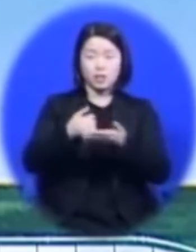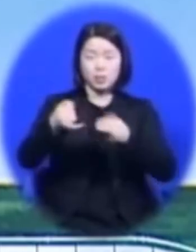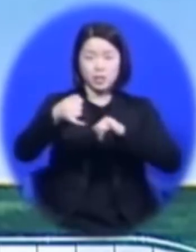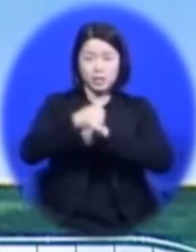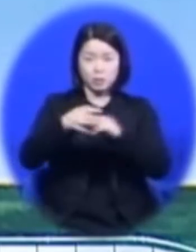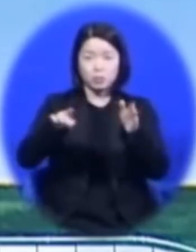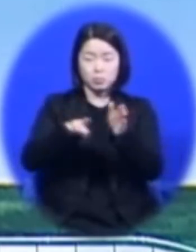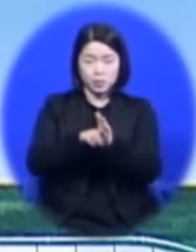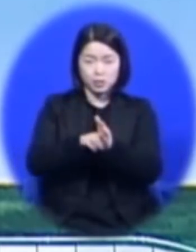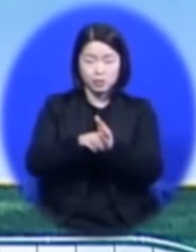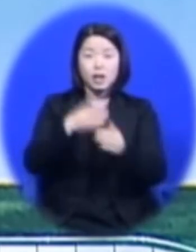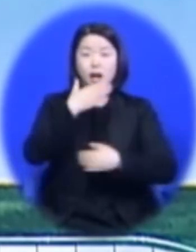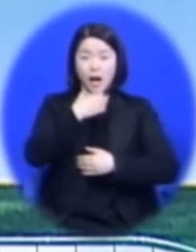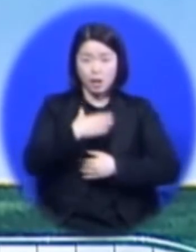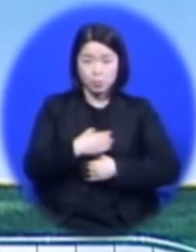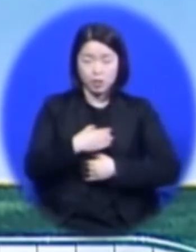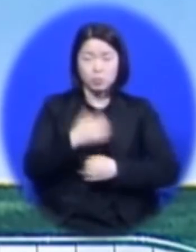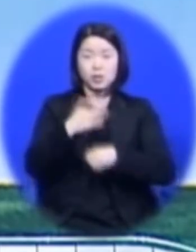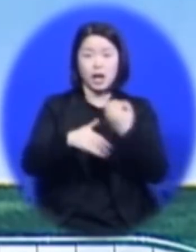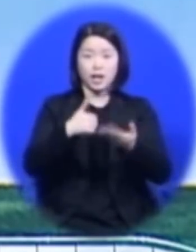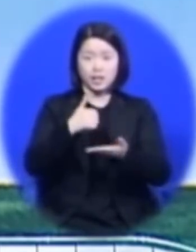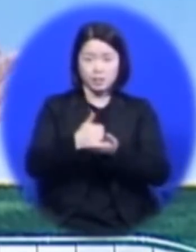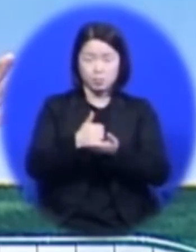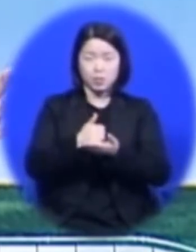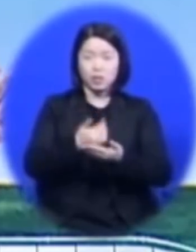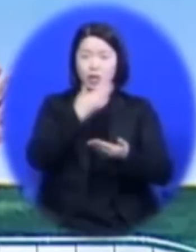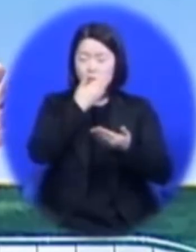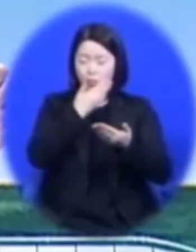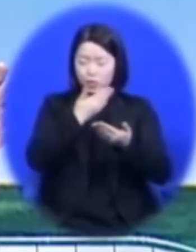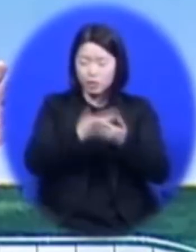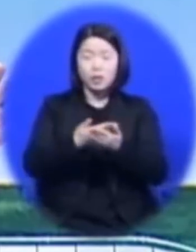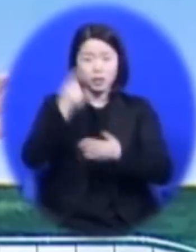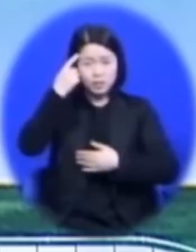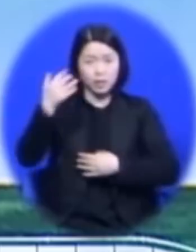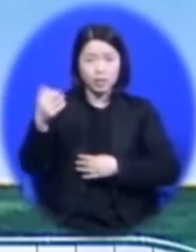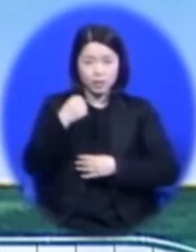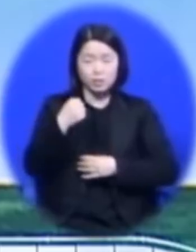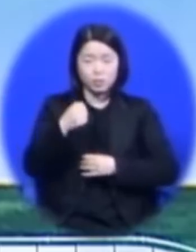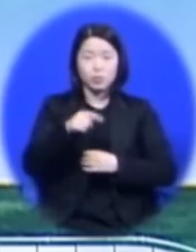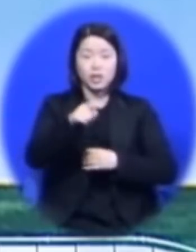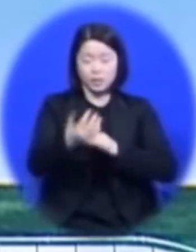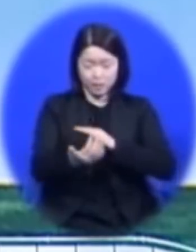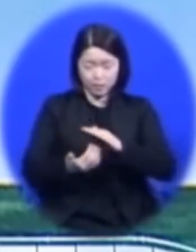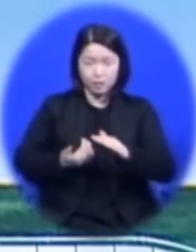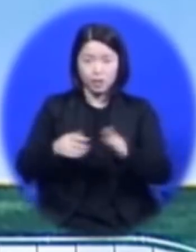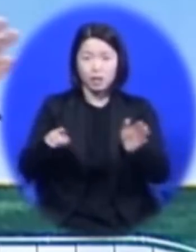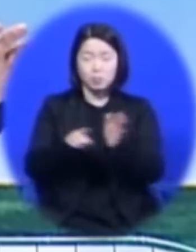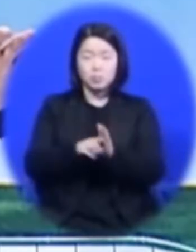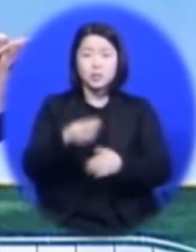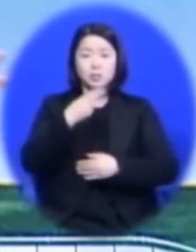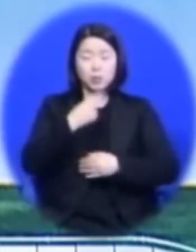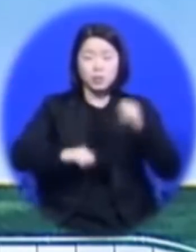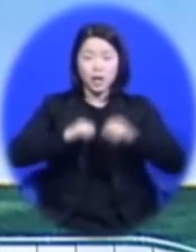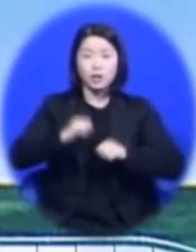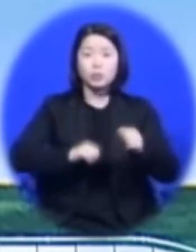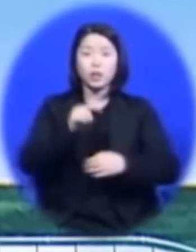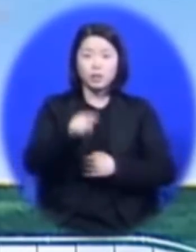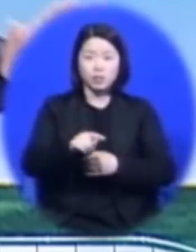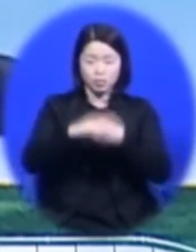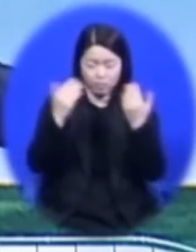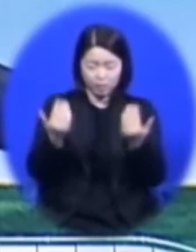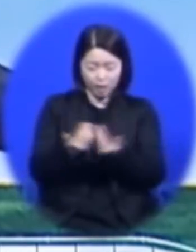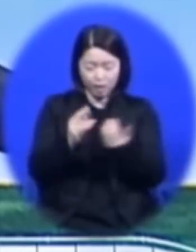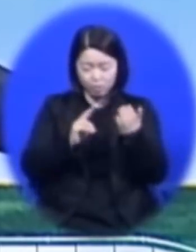믿은 아브라함을 하나님이 귀하게 여기시고 그전에 믿음 없이 행동 했던거 하나님이 다